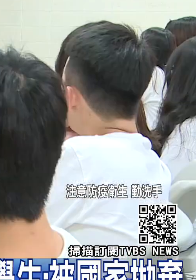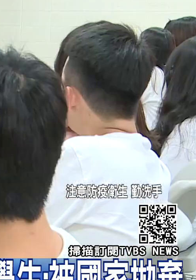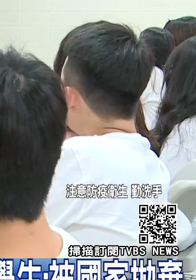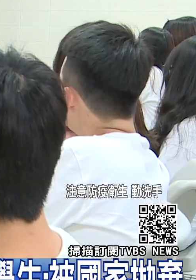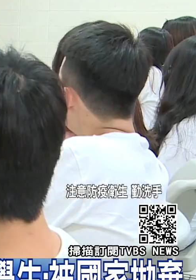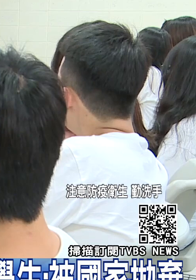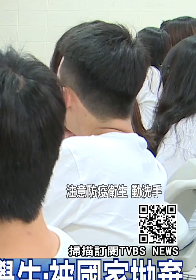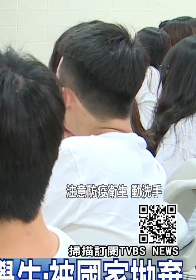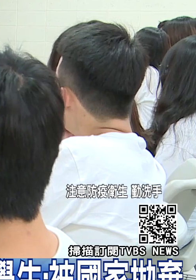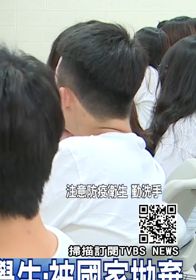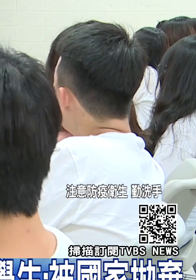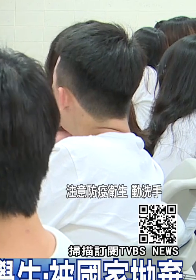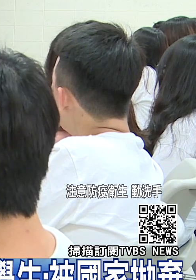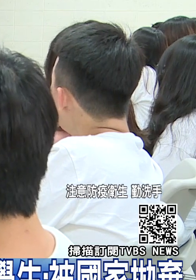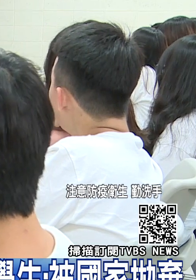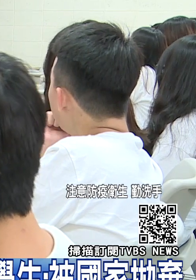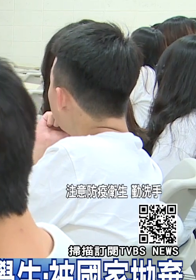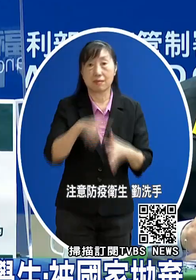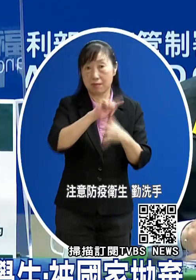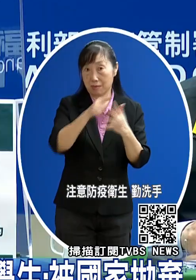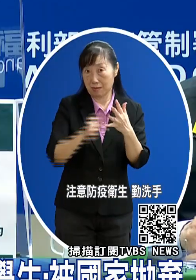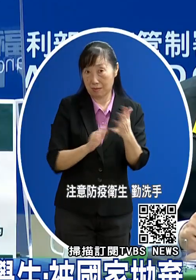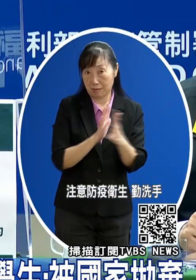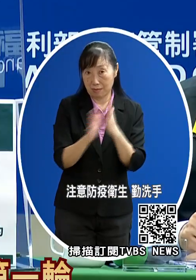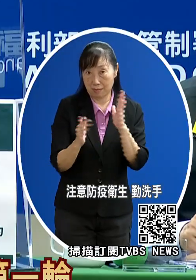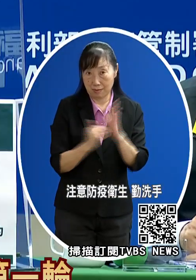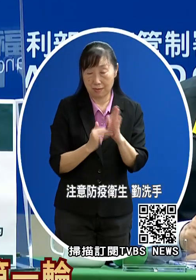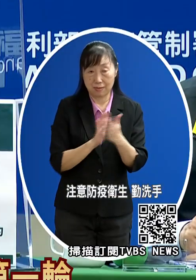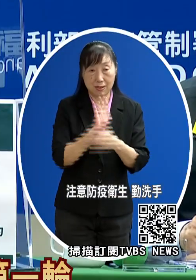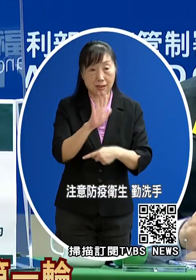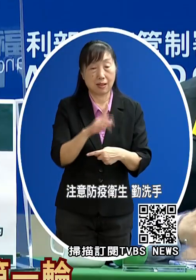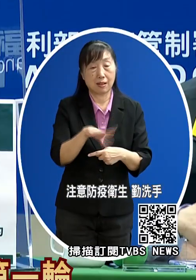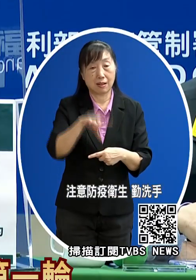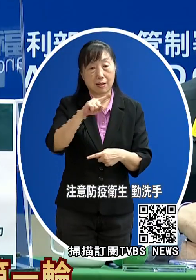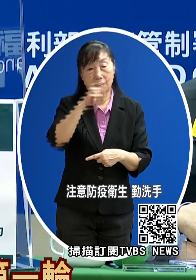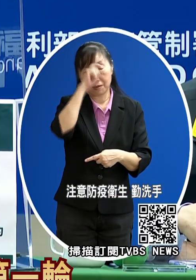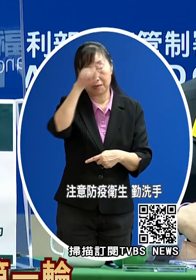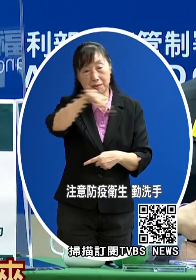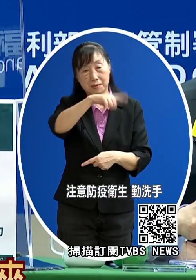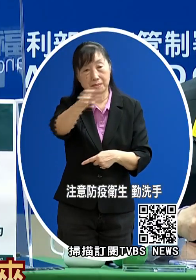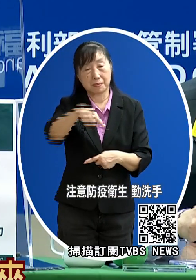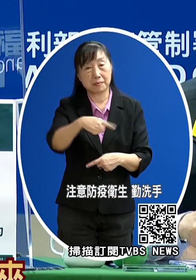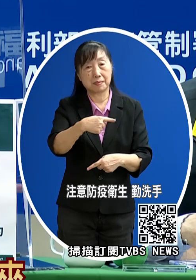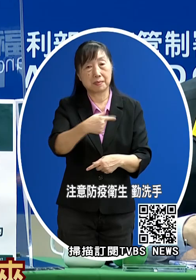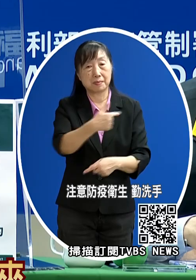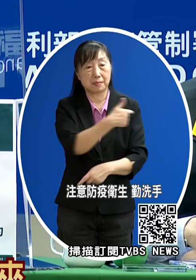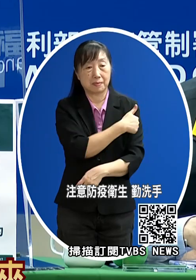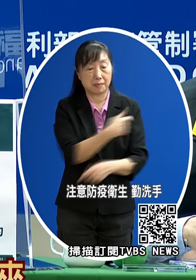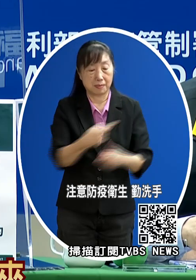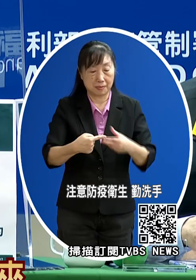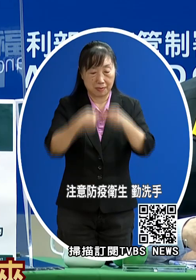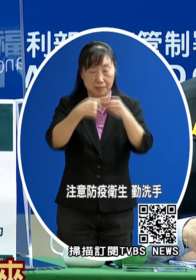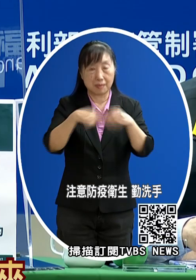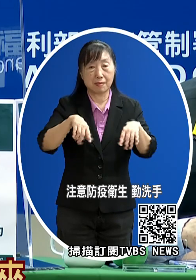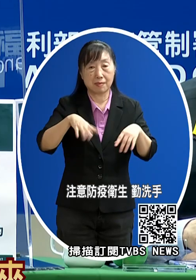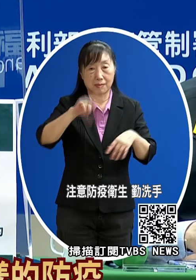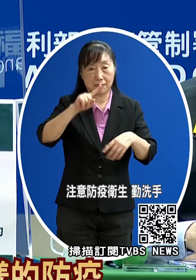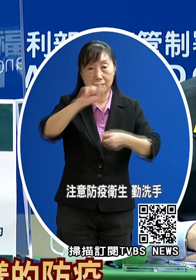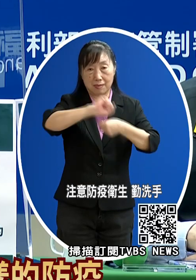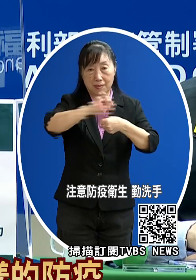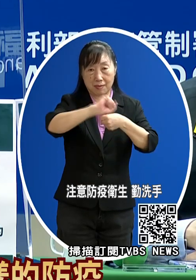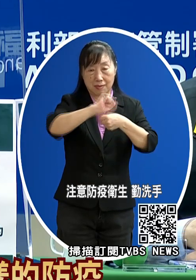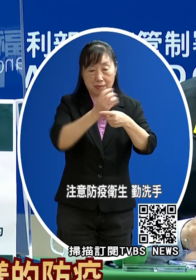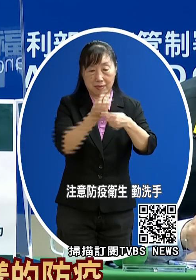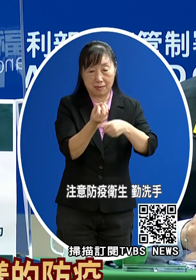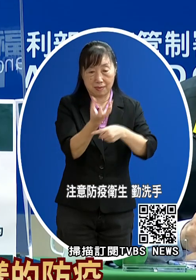没眉目，部长也只能说抱歉了。 我们当然希望把这第一轮的哈这个涵盖率先把它做出来。